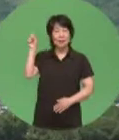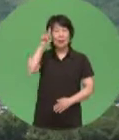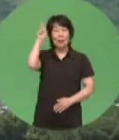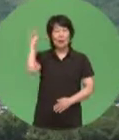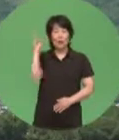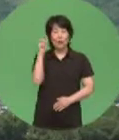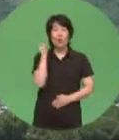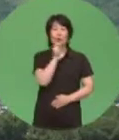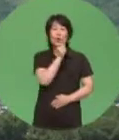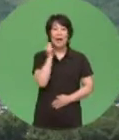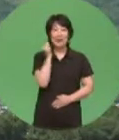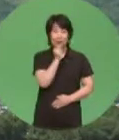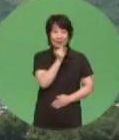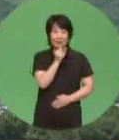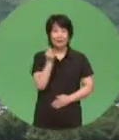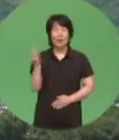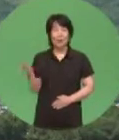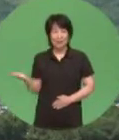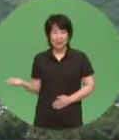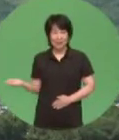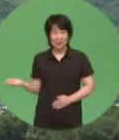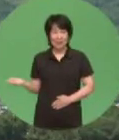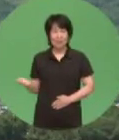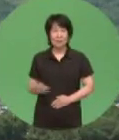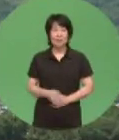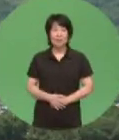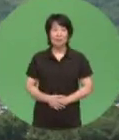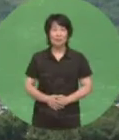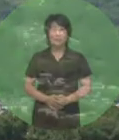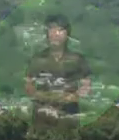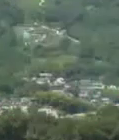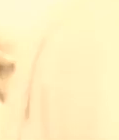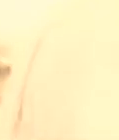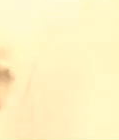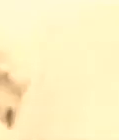。それではご覧ください。